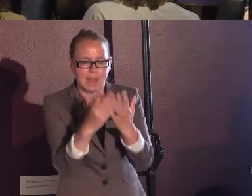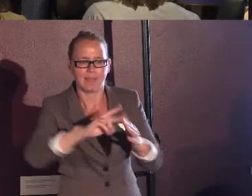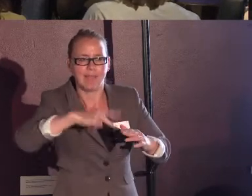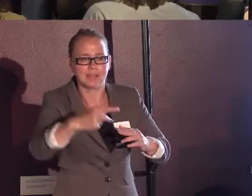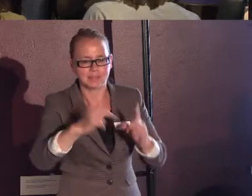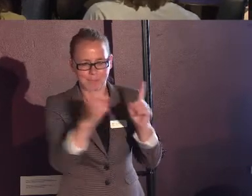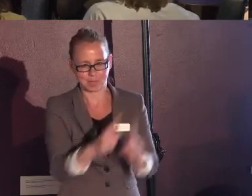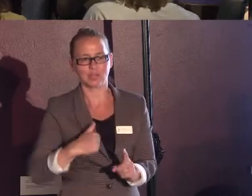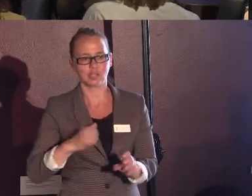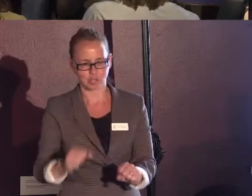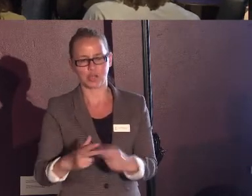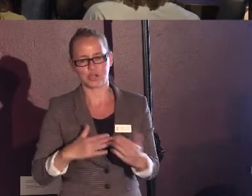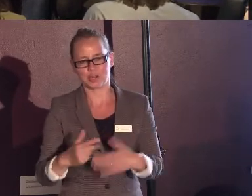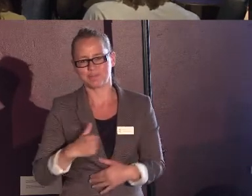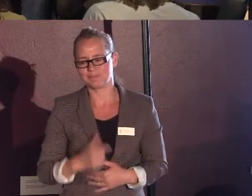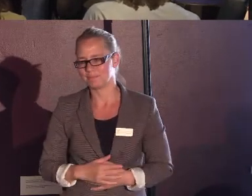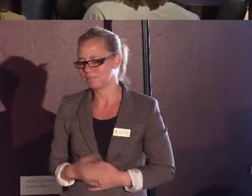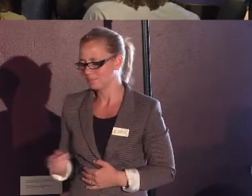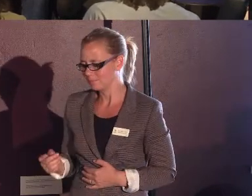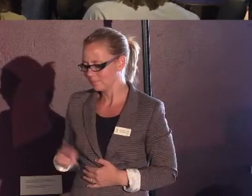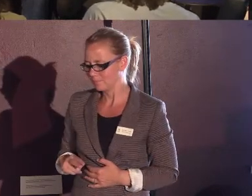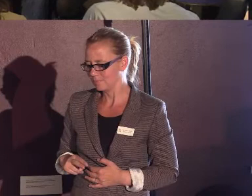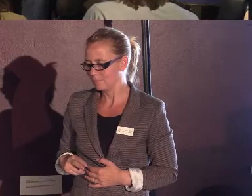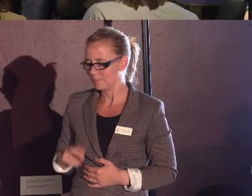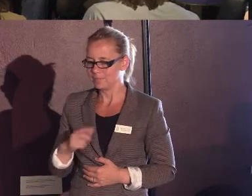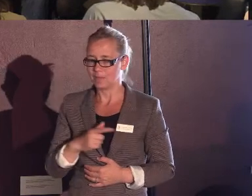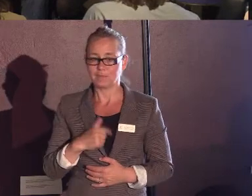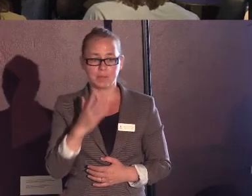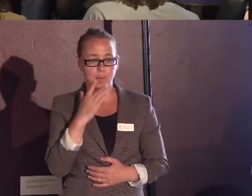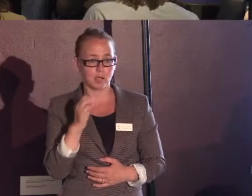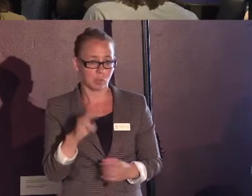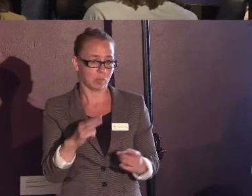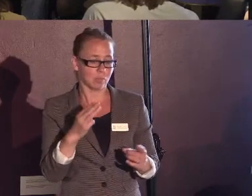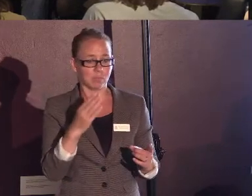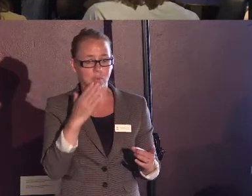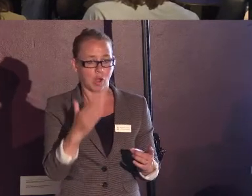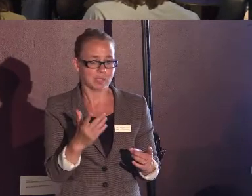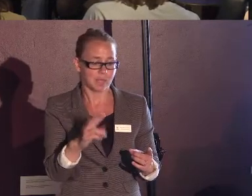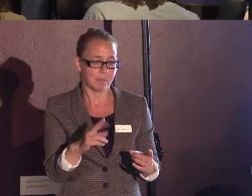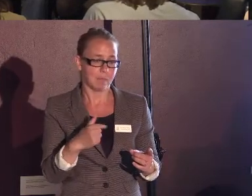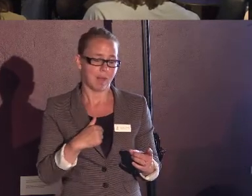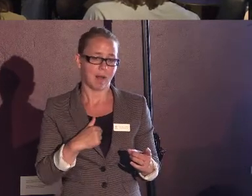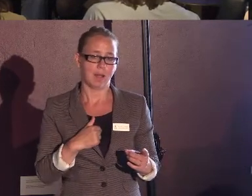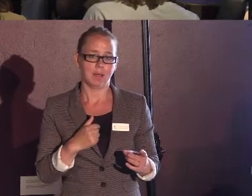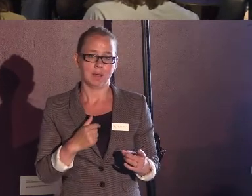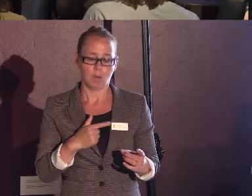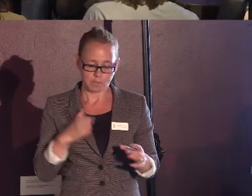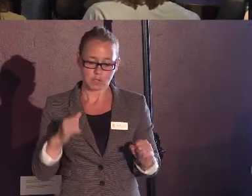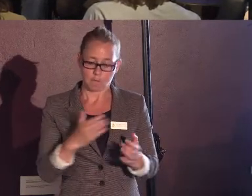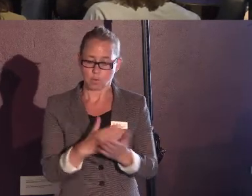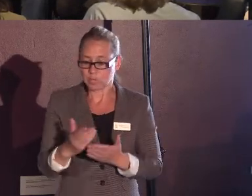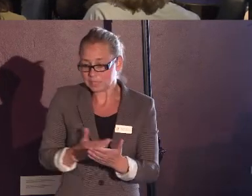Det tror jag att jag ska göra. Vi pratar om det här verket som exempel, och det är väl egentligen det handlar om. Vi tänker